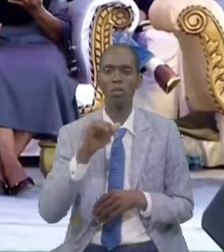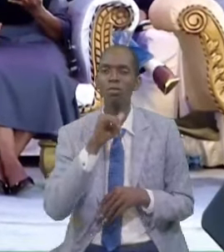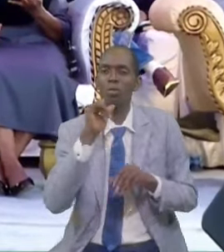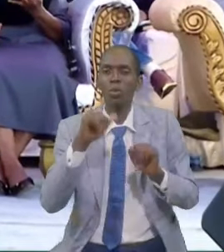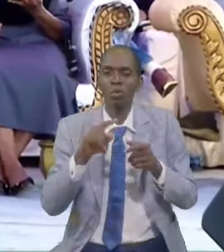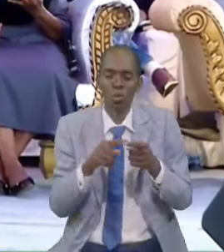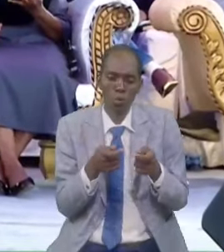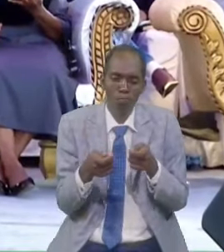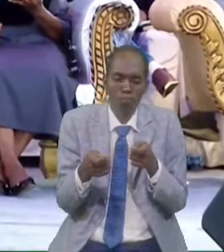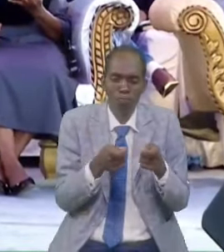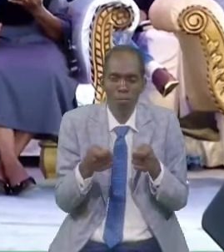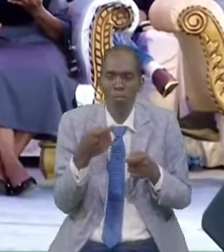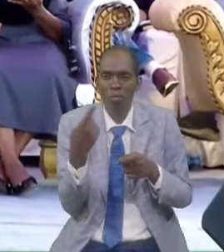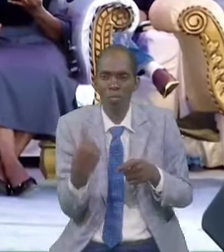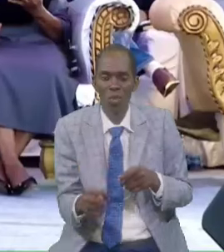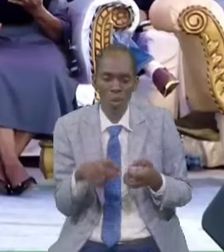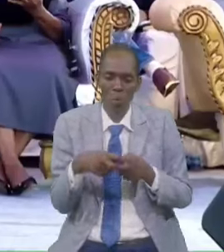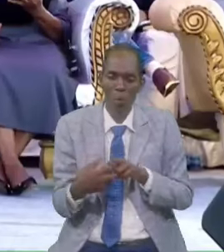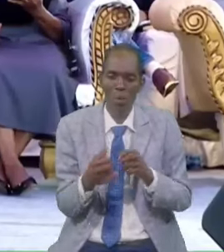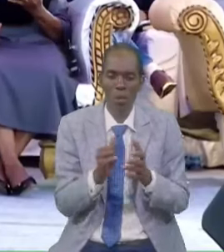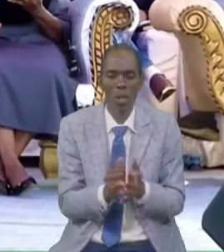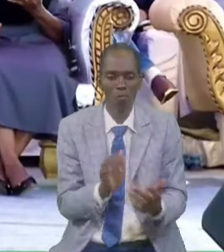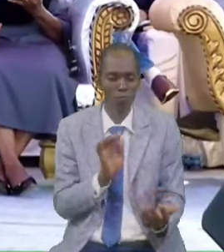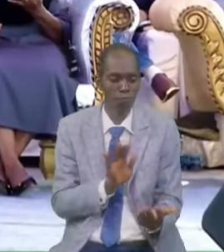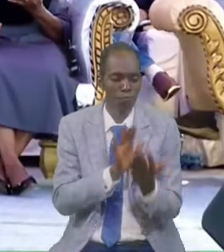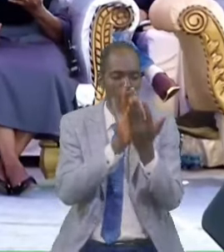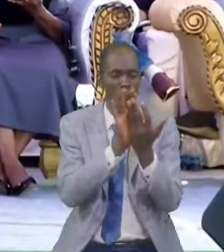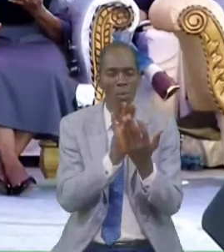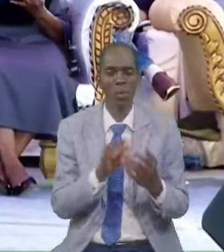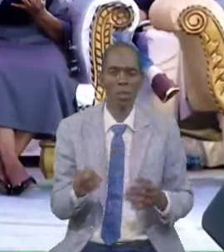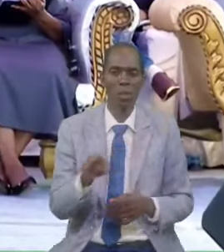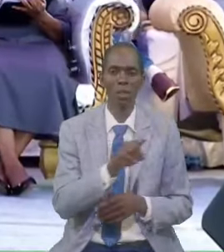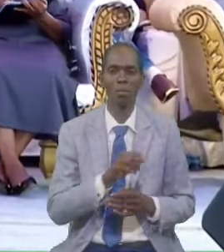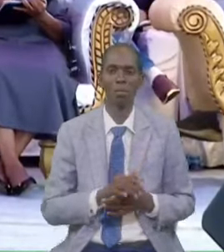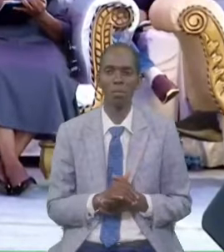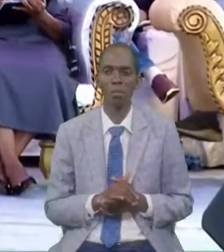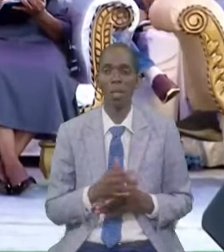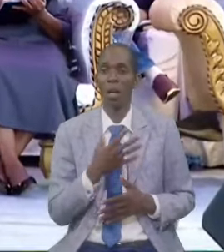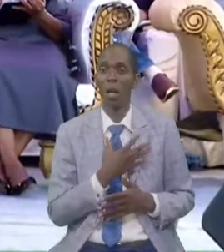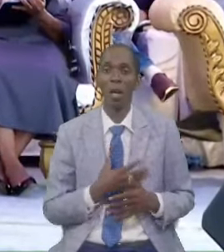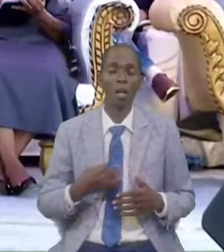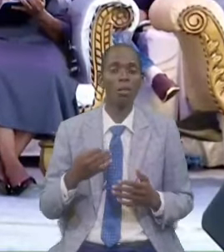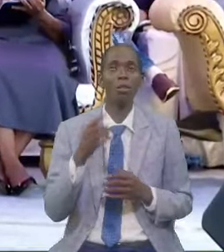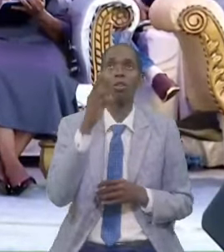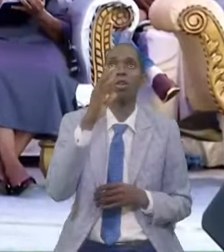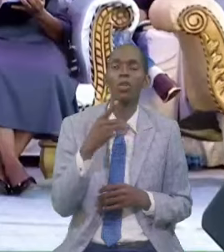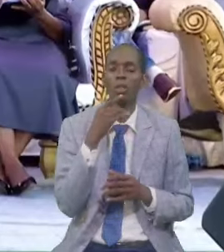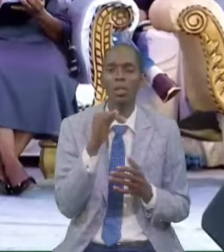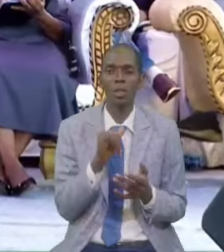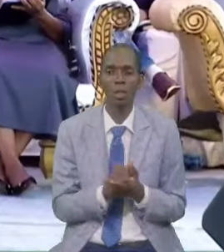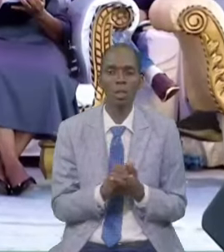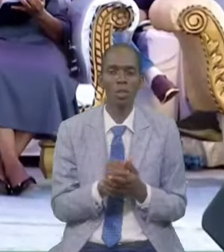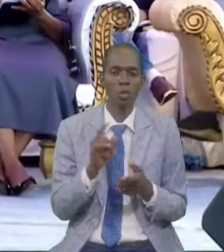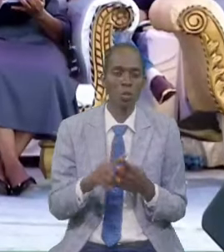to their lives. వారి జీవిత మార్గంలో ఉన్న ముళ్ళు వారు చేపట్టుకోలేకపోతున్నారు. Yet God says to Paul and he says to every